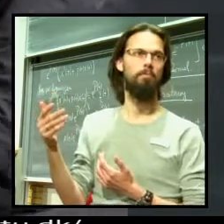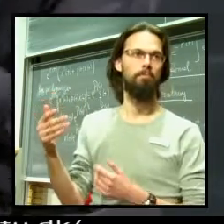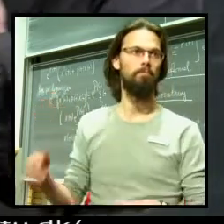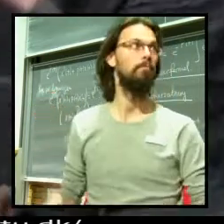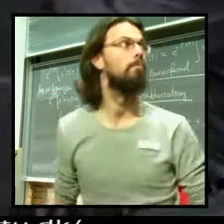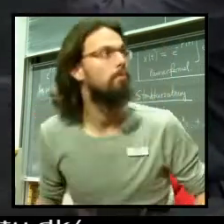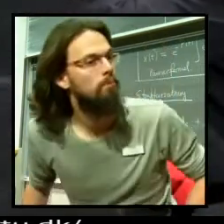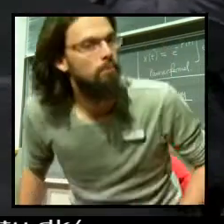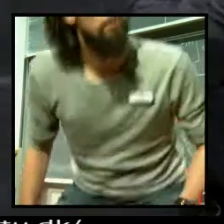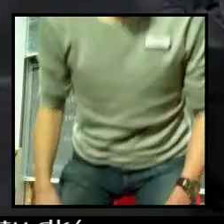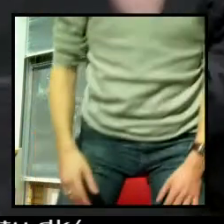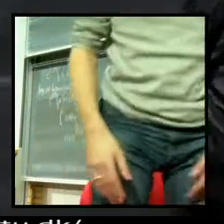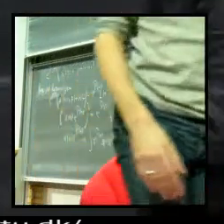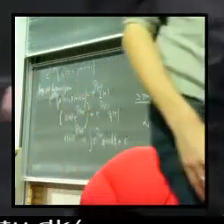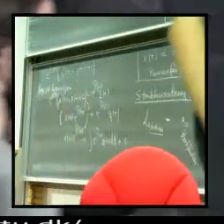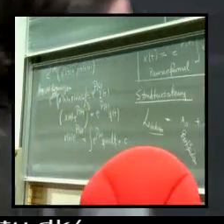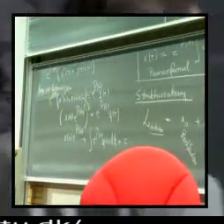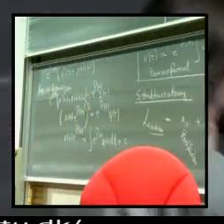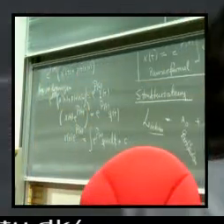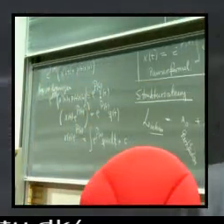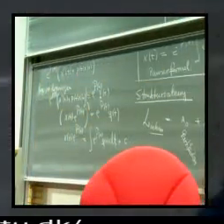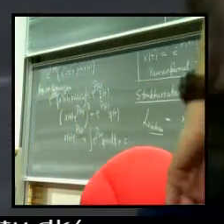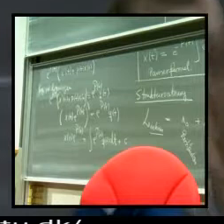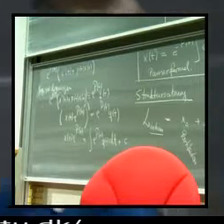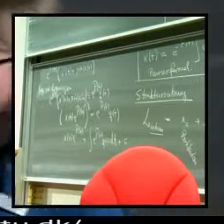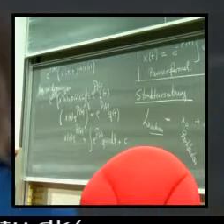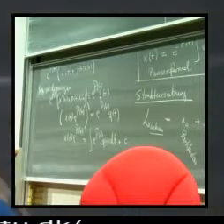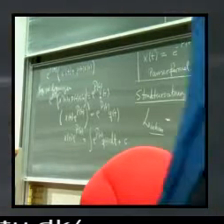Så bestem den betingede løsning til differentialligningen,